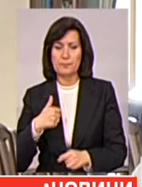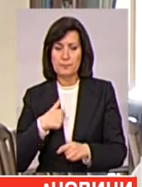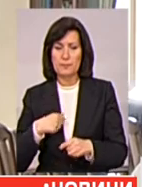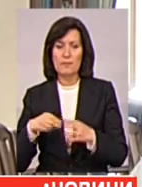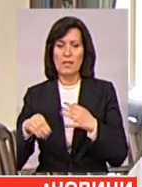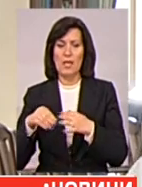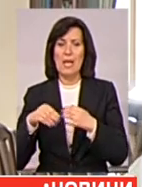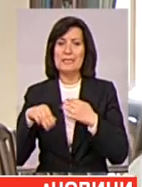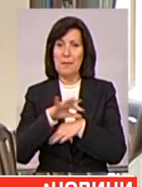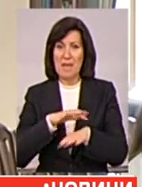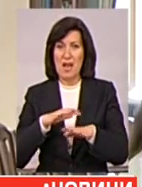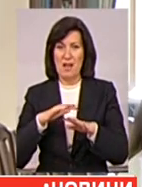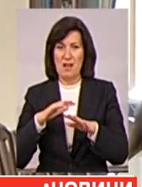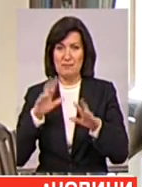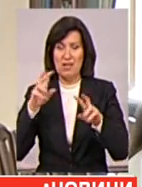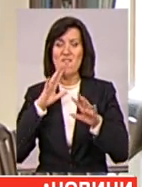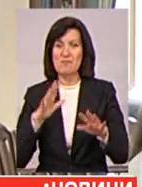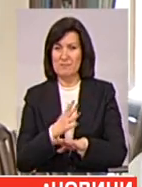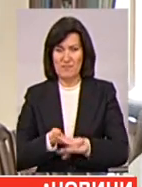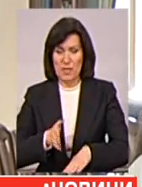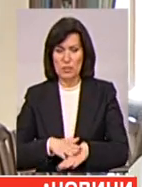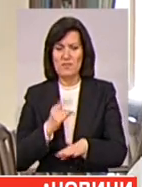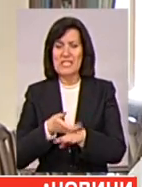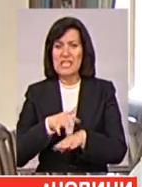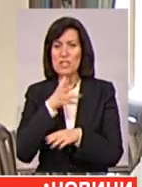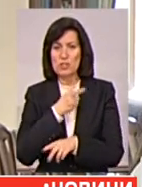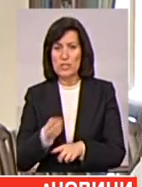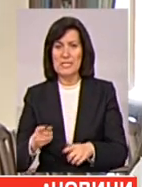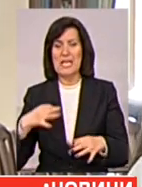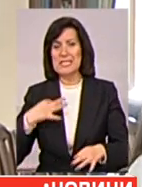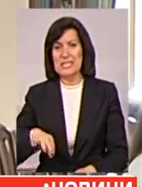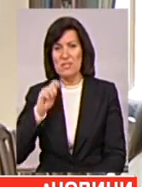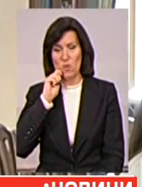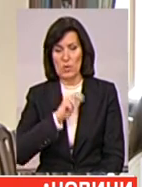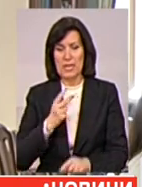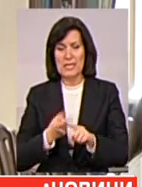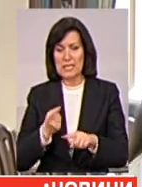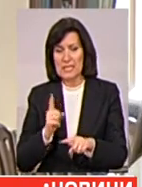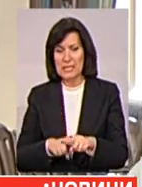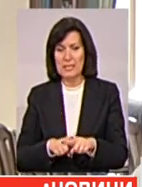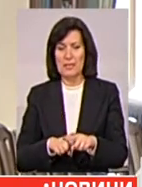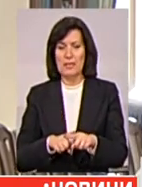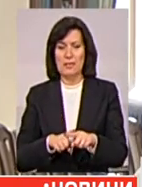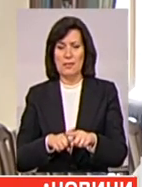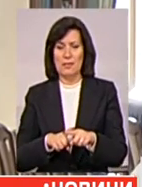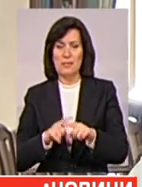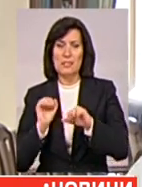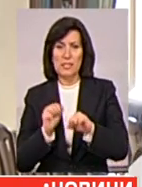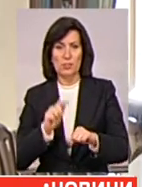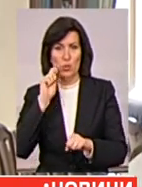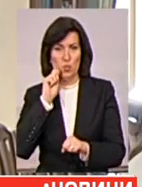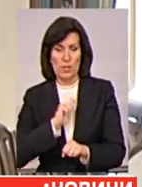«Земля важка пісня». Вона описує складні часи для синів України, які, можна сказати, захищають